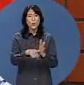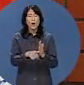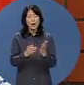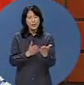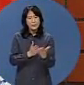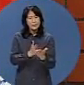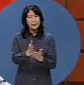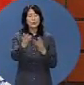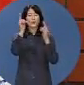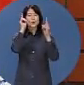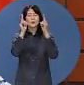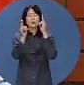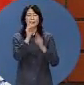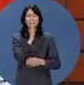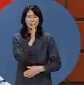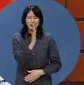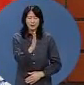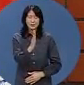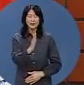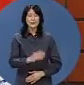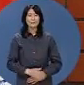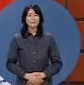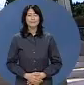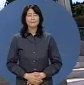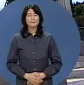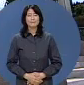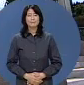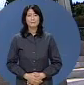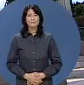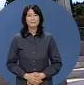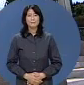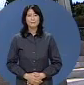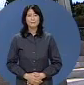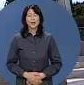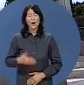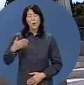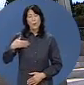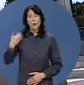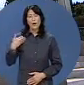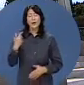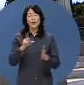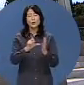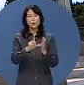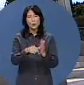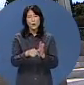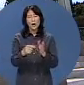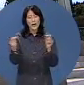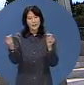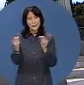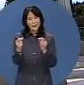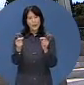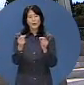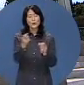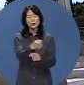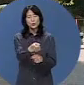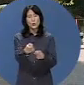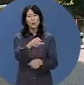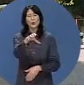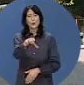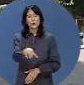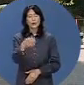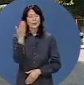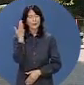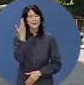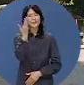必ず専門の業者に依頼してください分からないことがあれば最寄りの消防書や文書までお